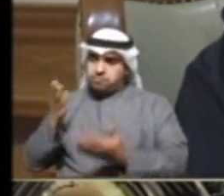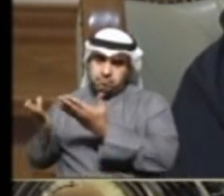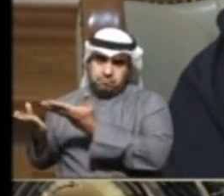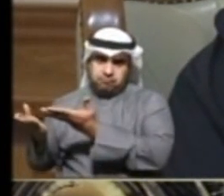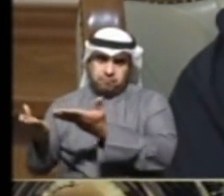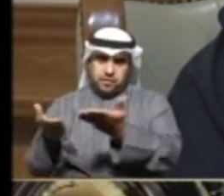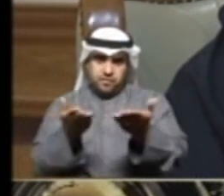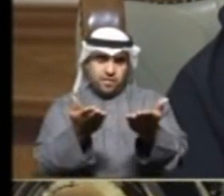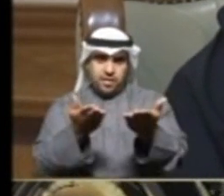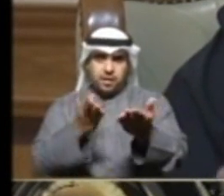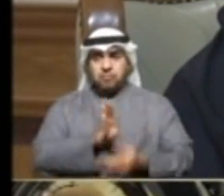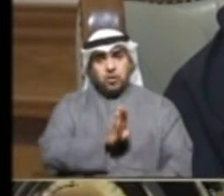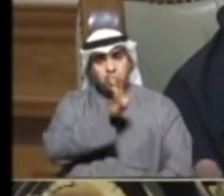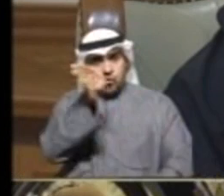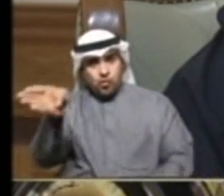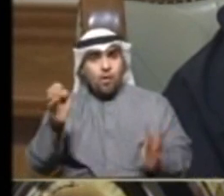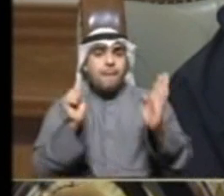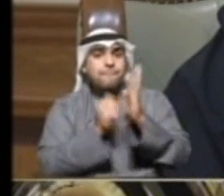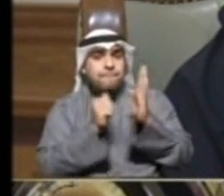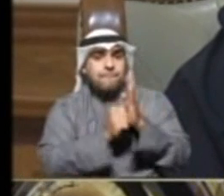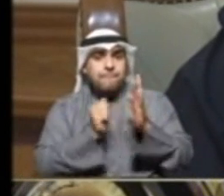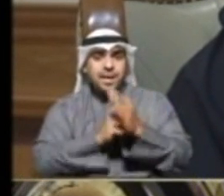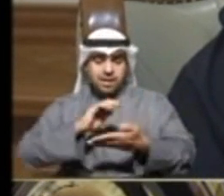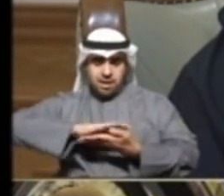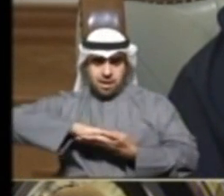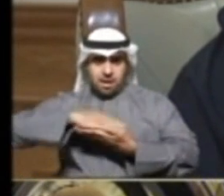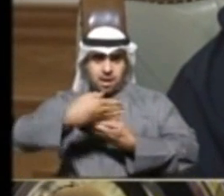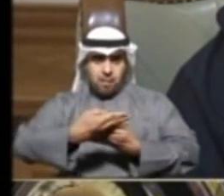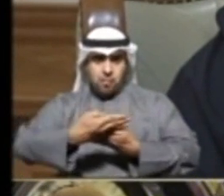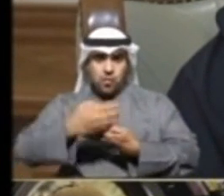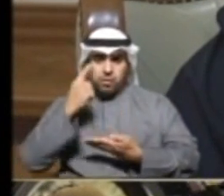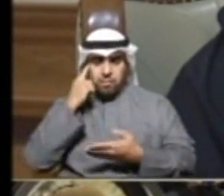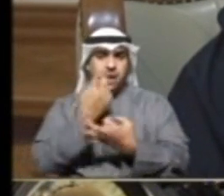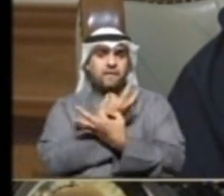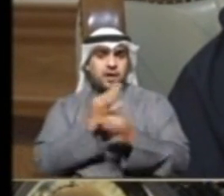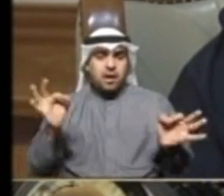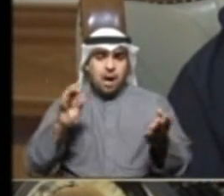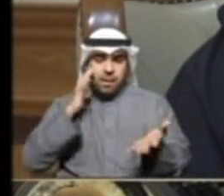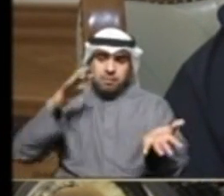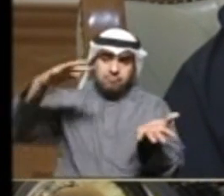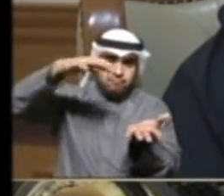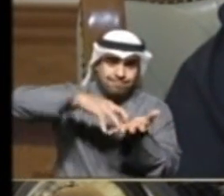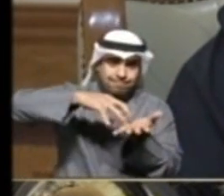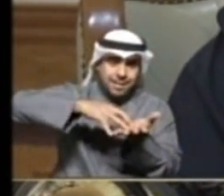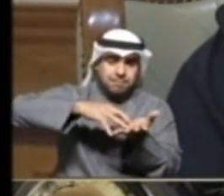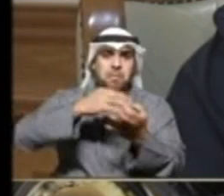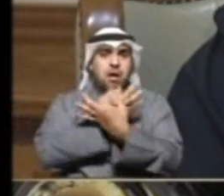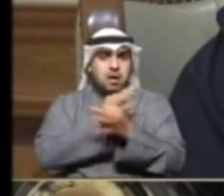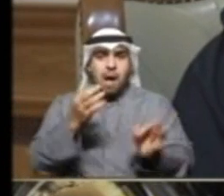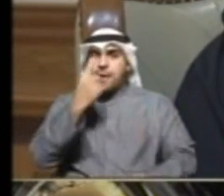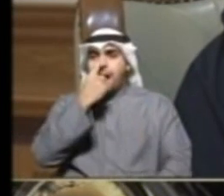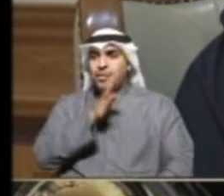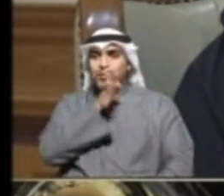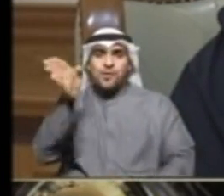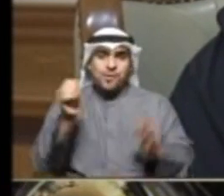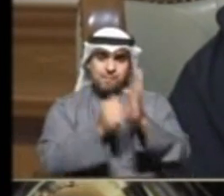نطلع للمنزل وناخذ معنا عندنا لابتوب خاص لأخذ البيانات البيومتركية له البصمة والتوقيع. فهناك خدمة مقدمة أيضا